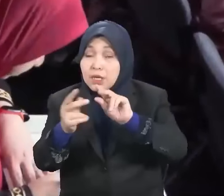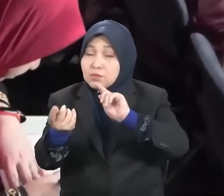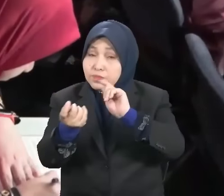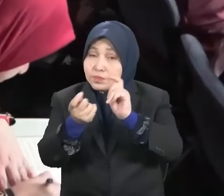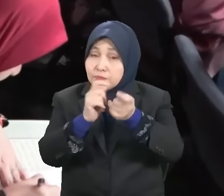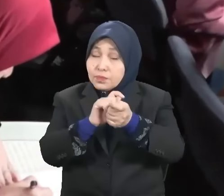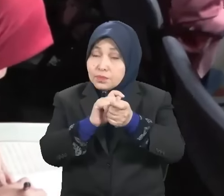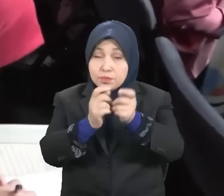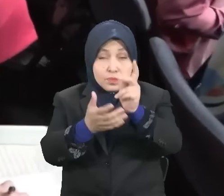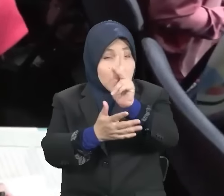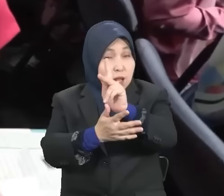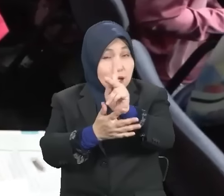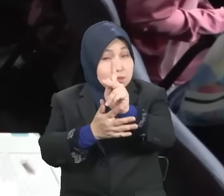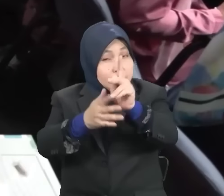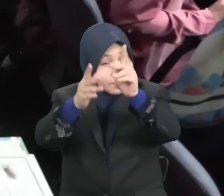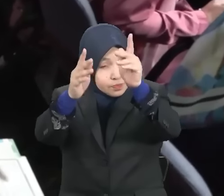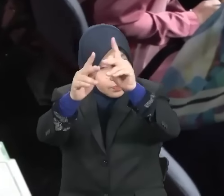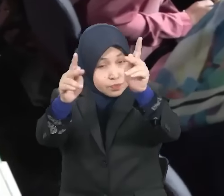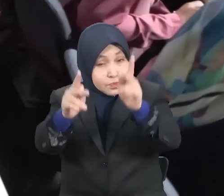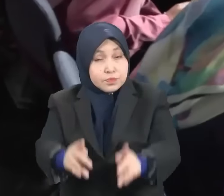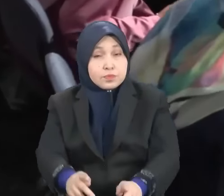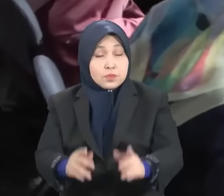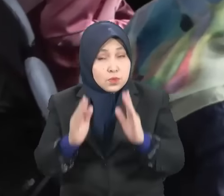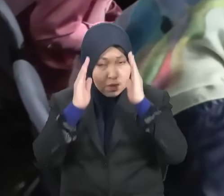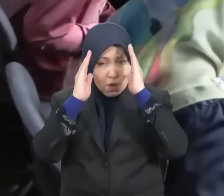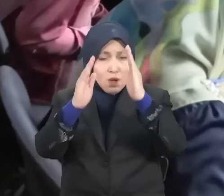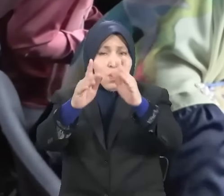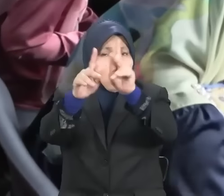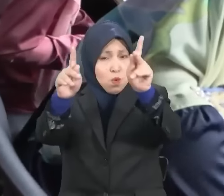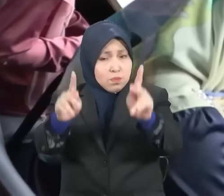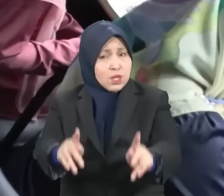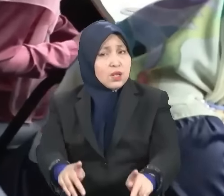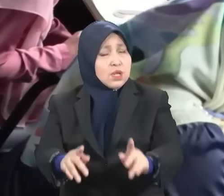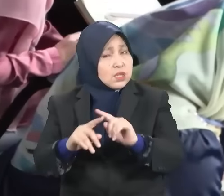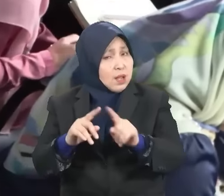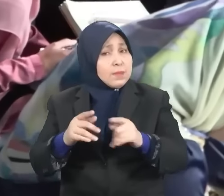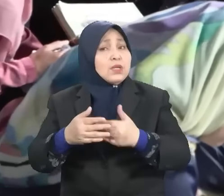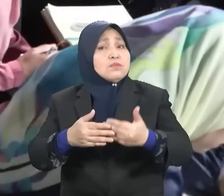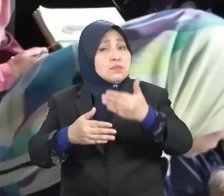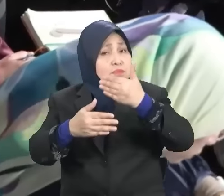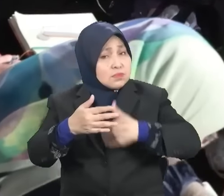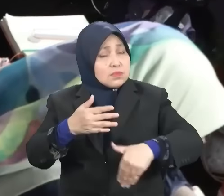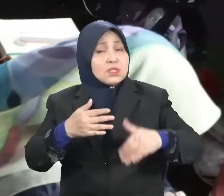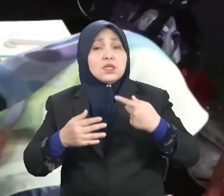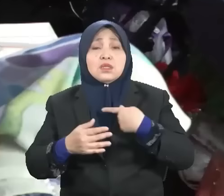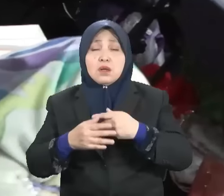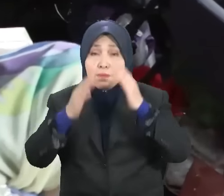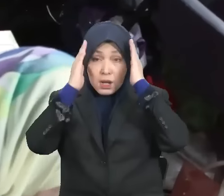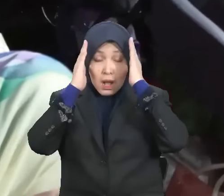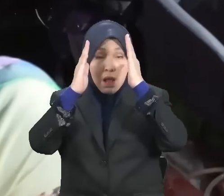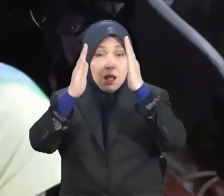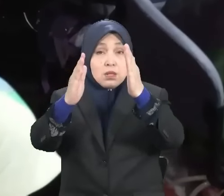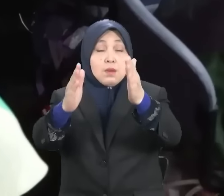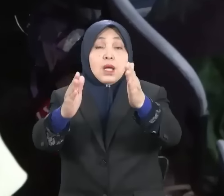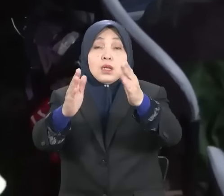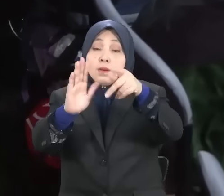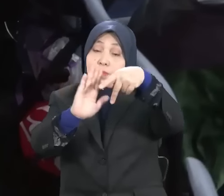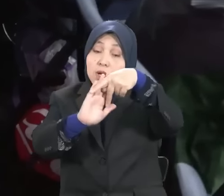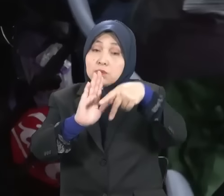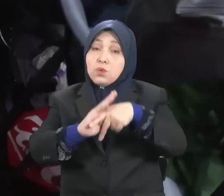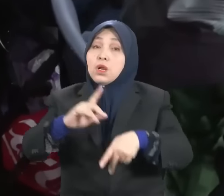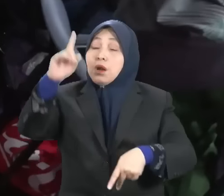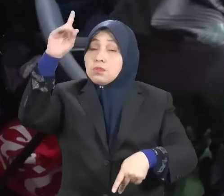kiblat bukan sekadar menghadap kepada kotak 4 segi tetapi di sebalik itu adalah kita menghadap kepada peraturan Allah